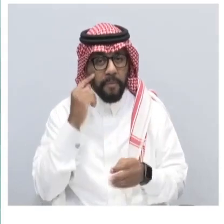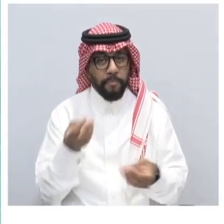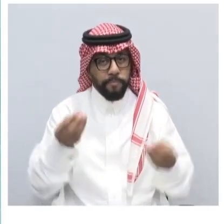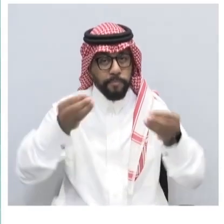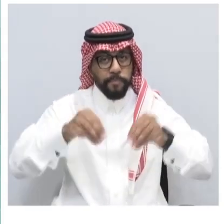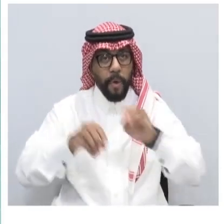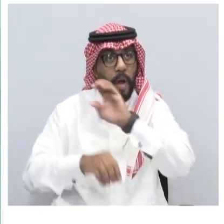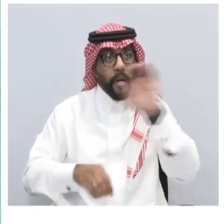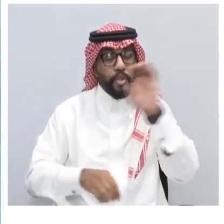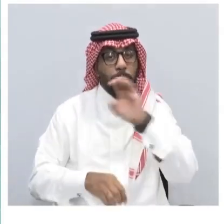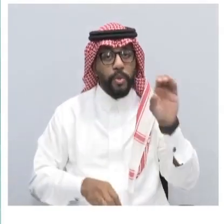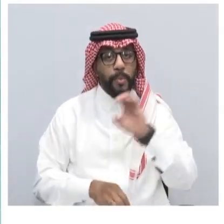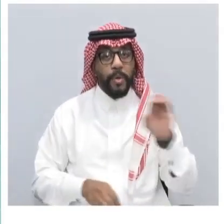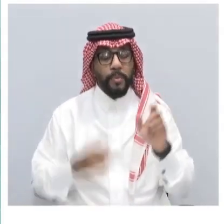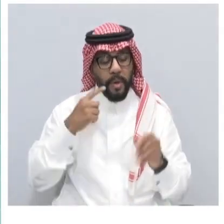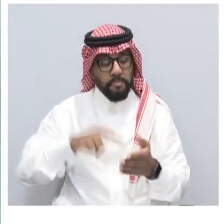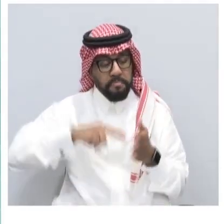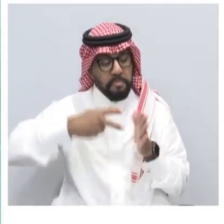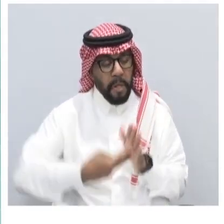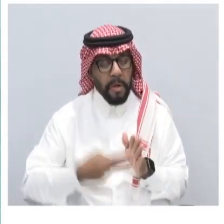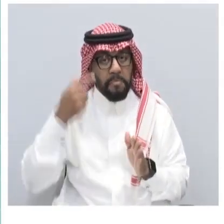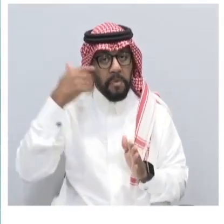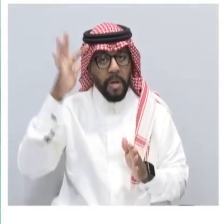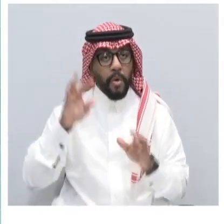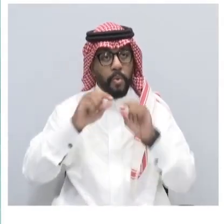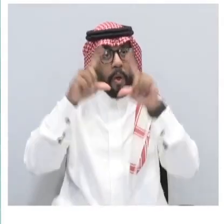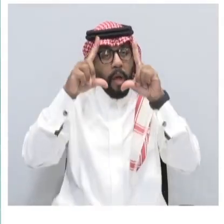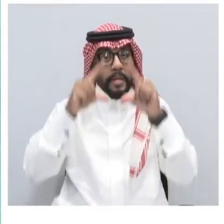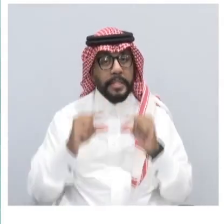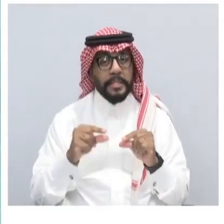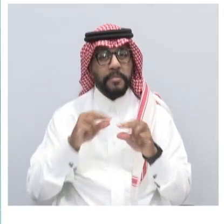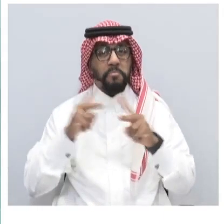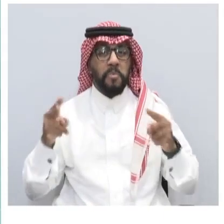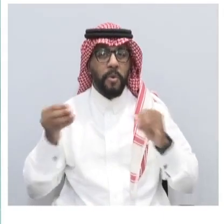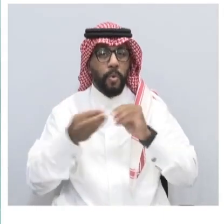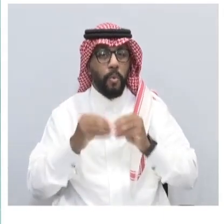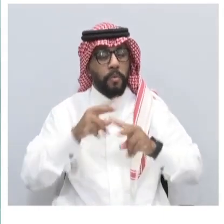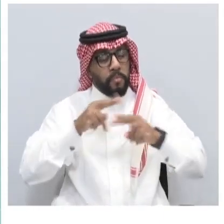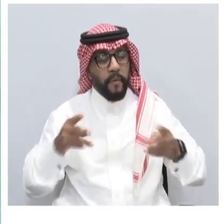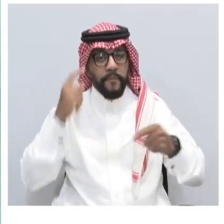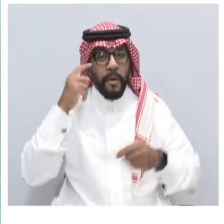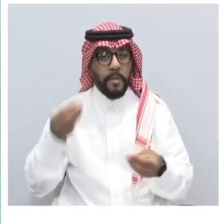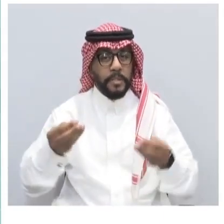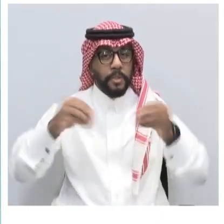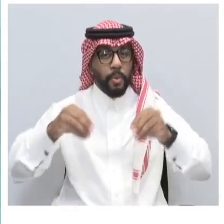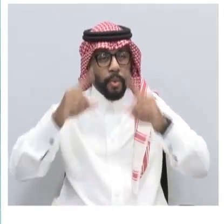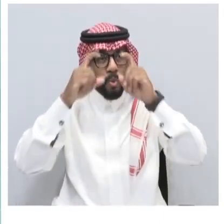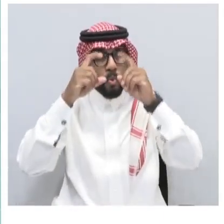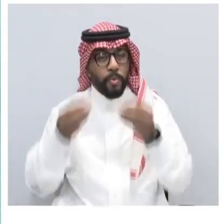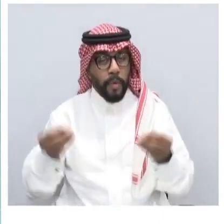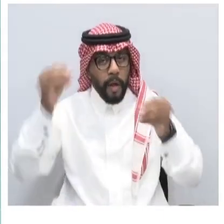النصوص والفقرات عن طريق تغيير اعدادات النصوص والفقرات وستتعلم اضافه صور